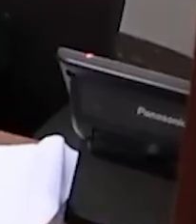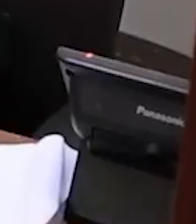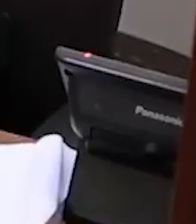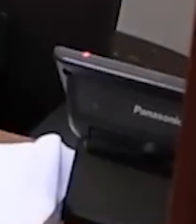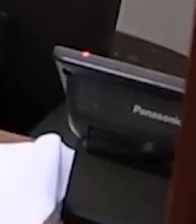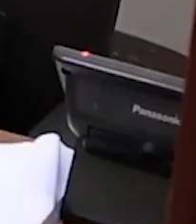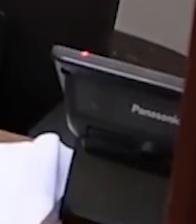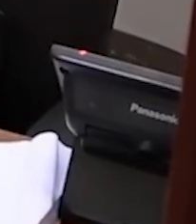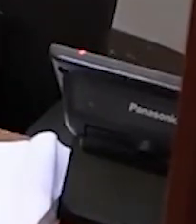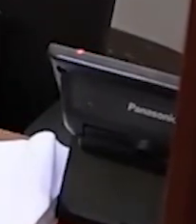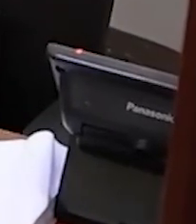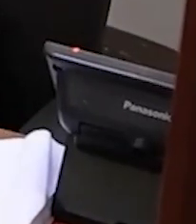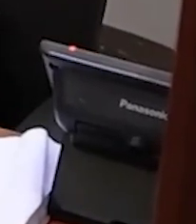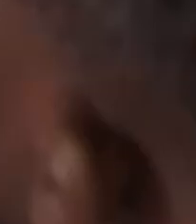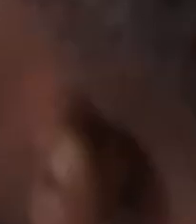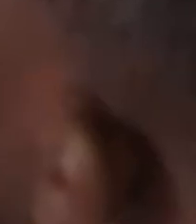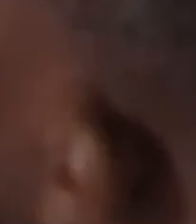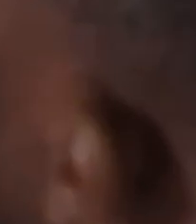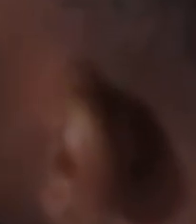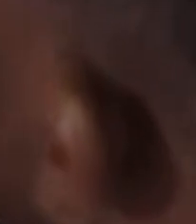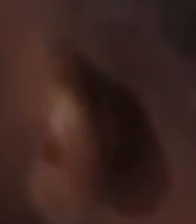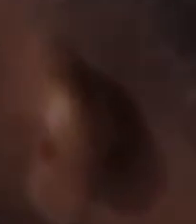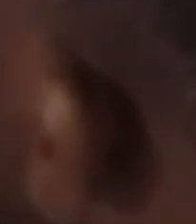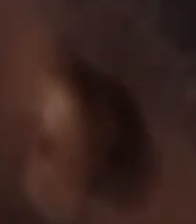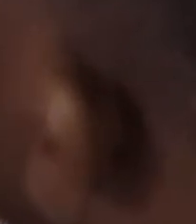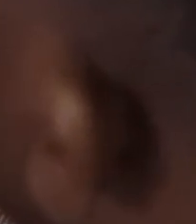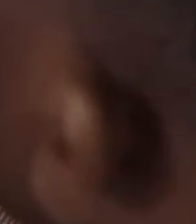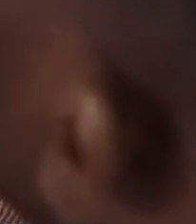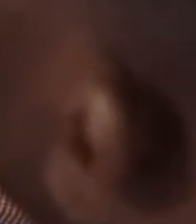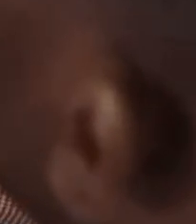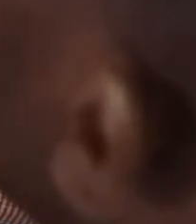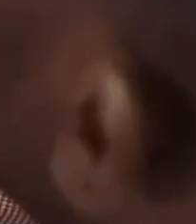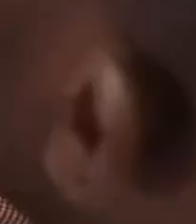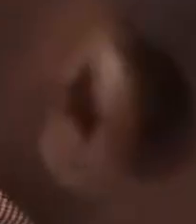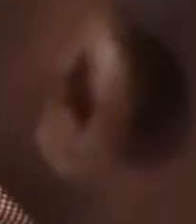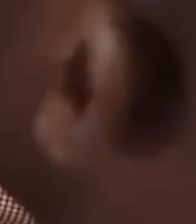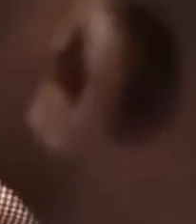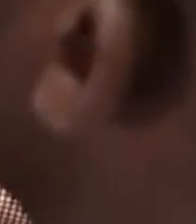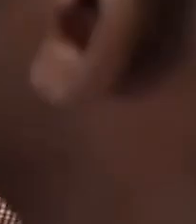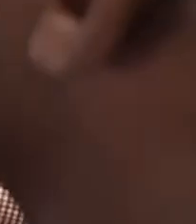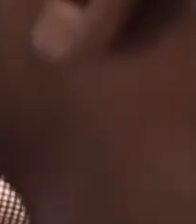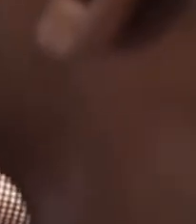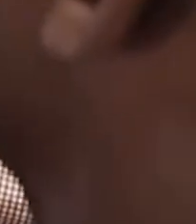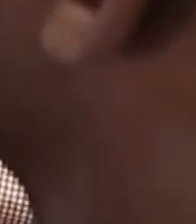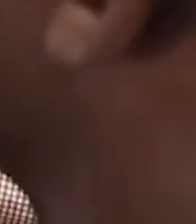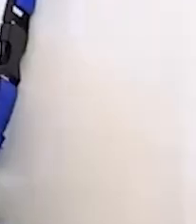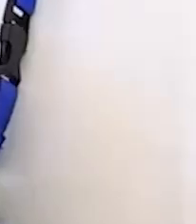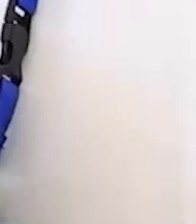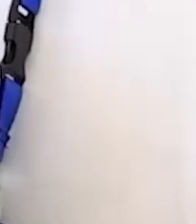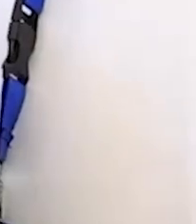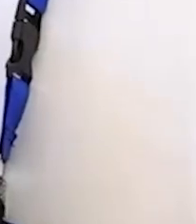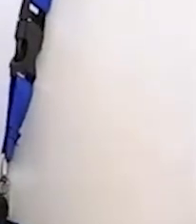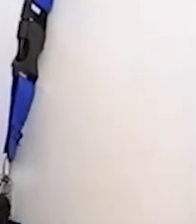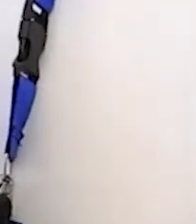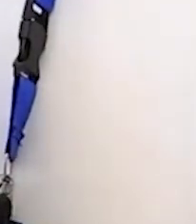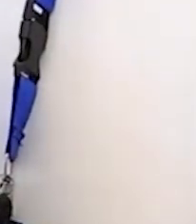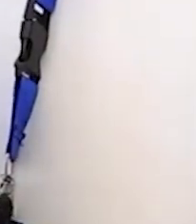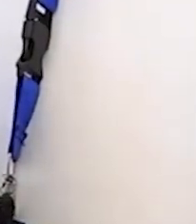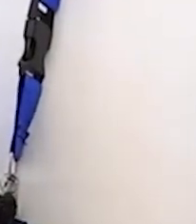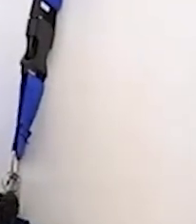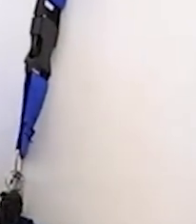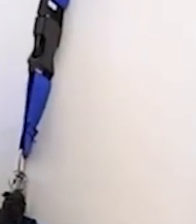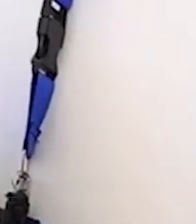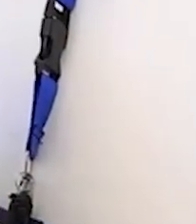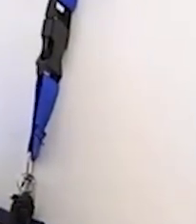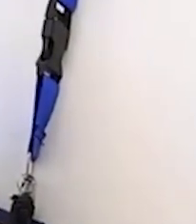kama tulivyoahidi ni huduma bora, huduma bure ya afya kwa wote bila ubaguzi kwa yeyote. Ukiangalia fedha